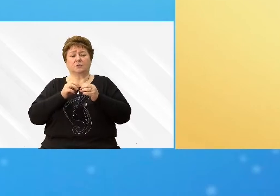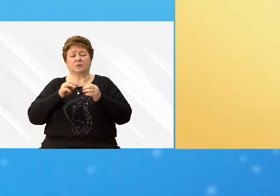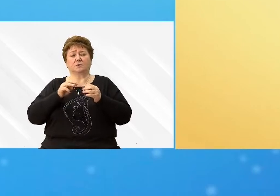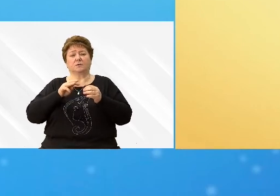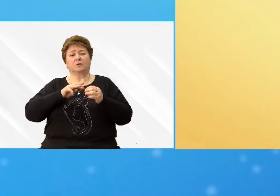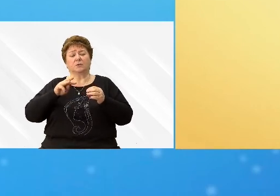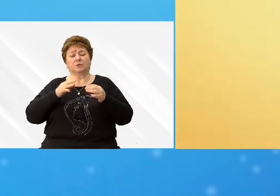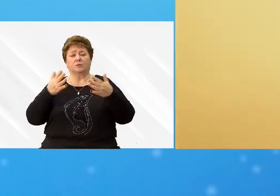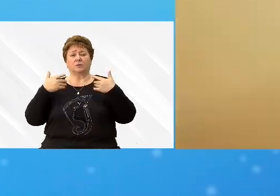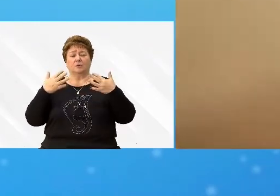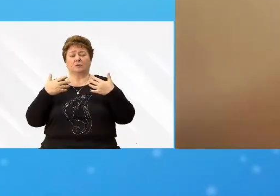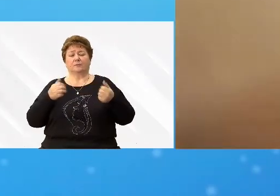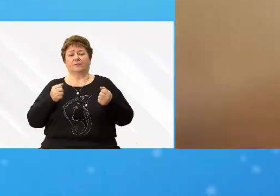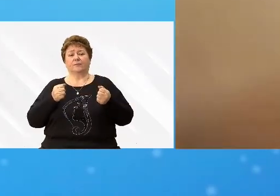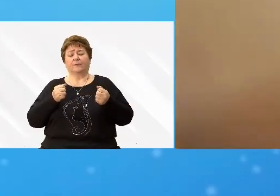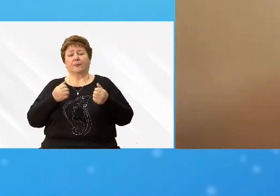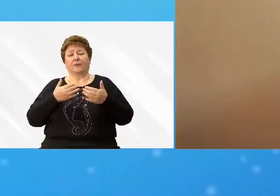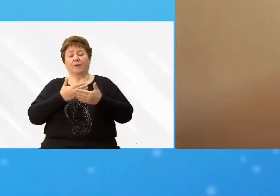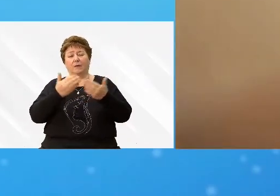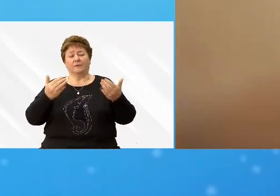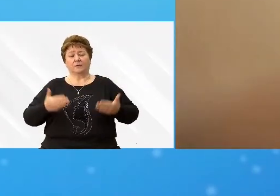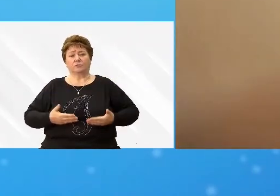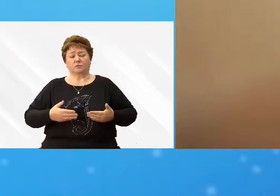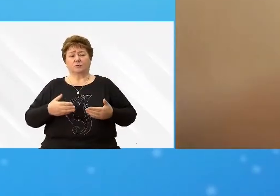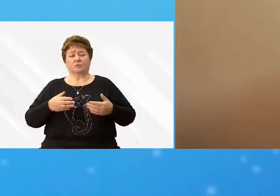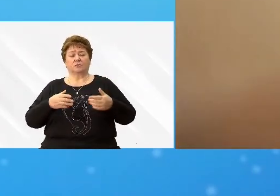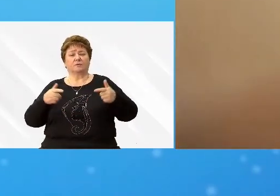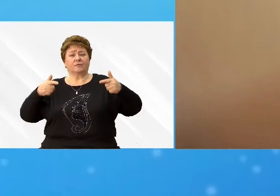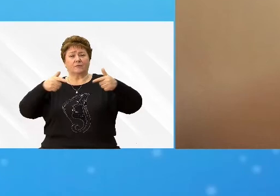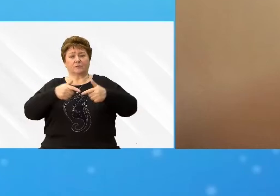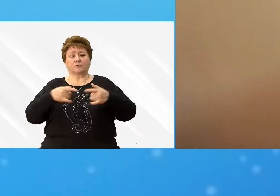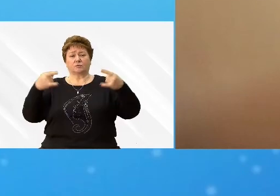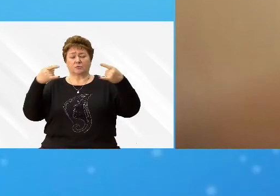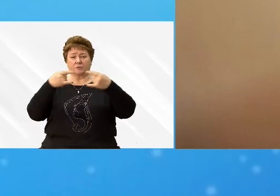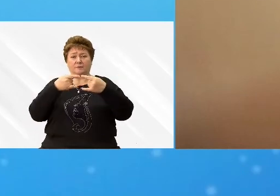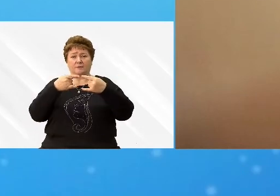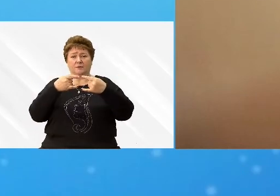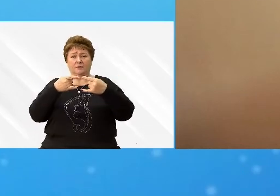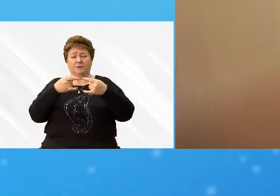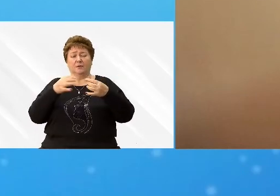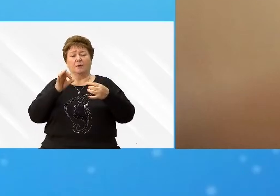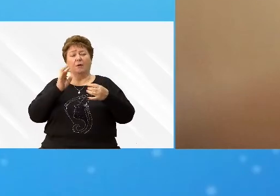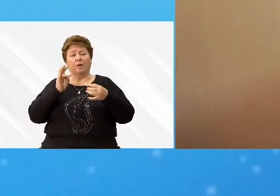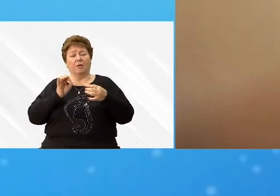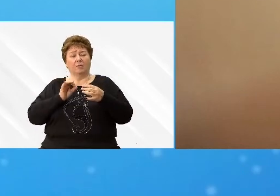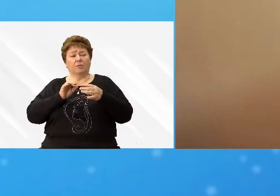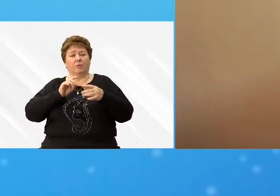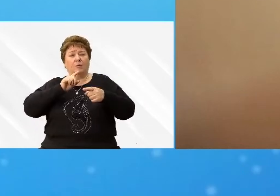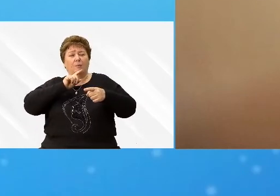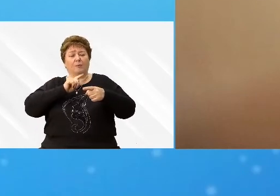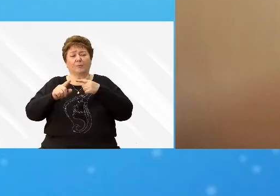перерывы в нашу жизнь прочно вошло телевидение она оперативно